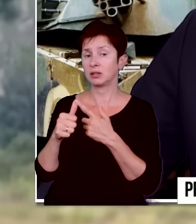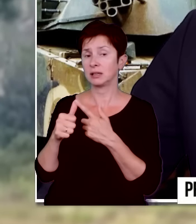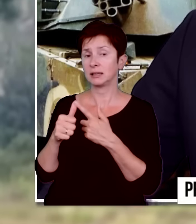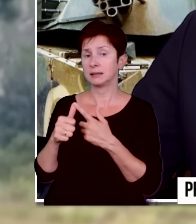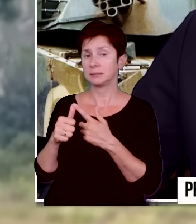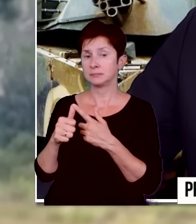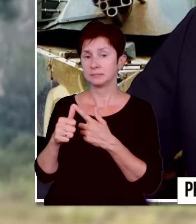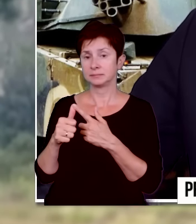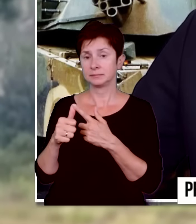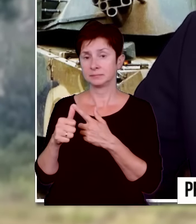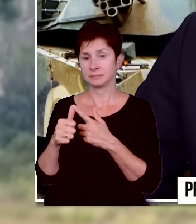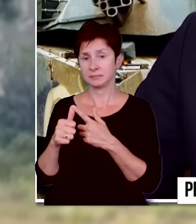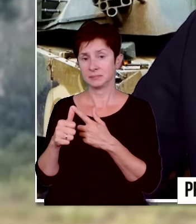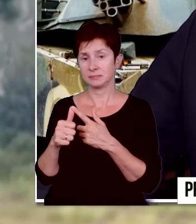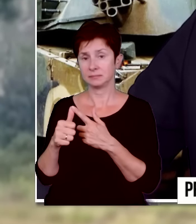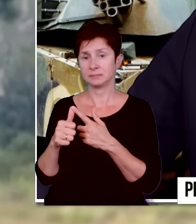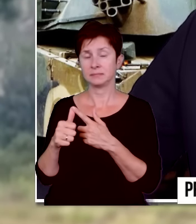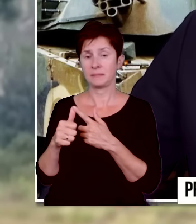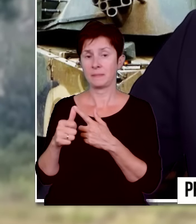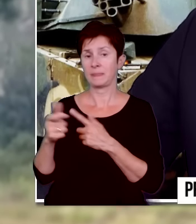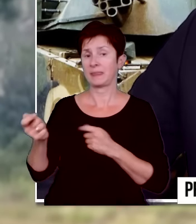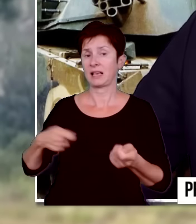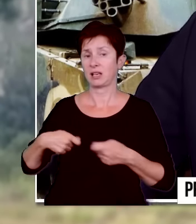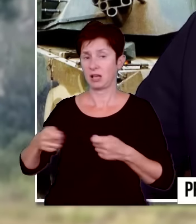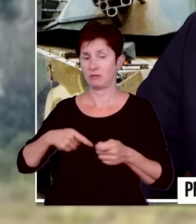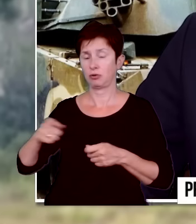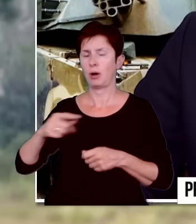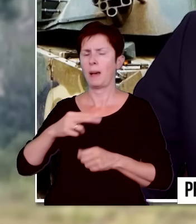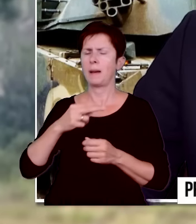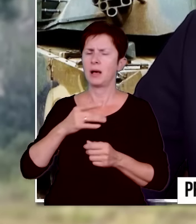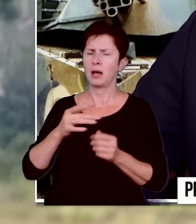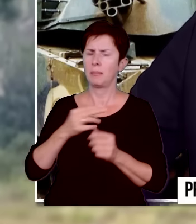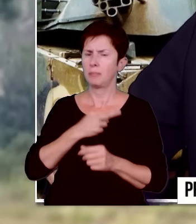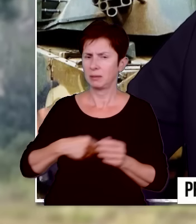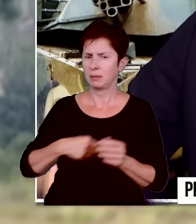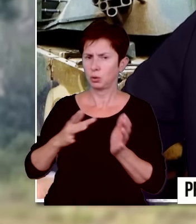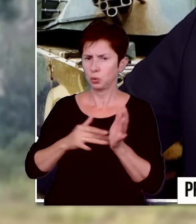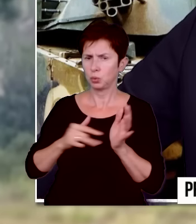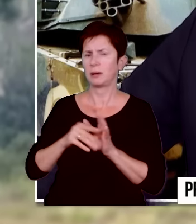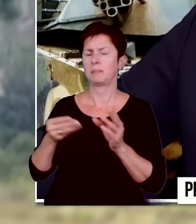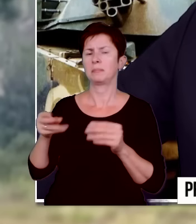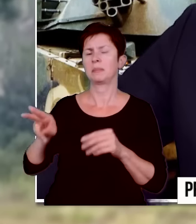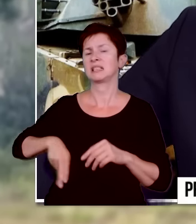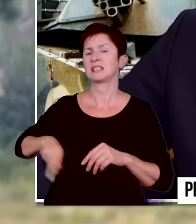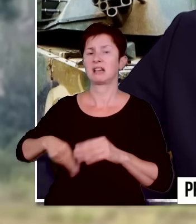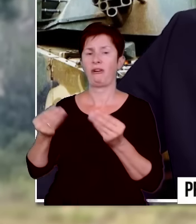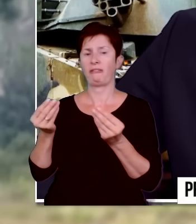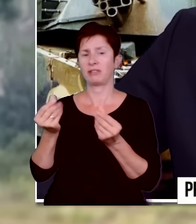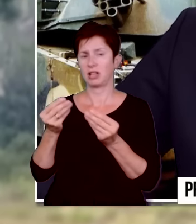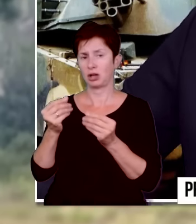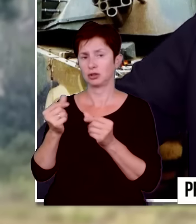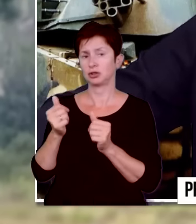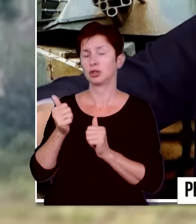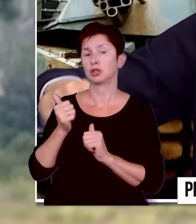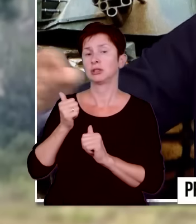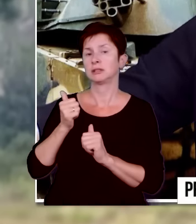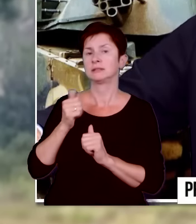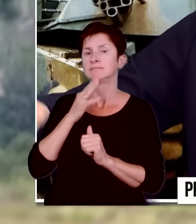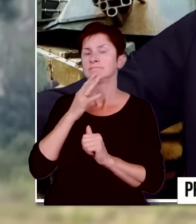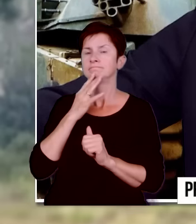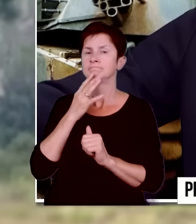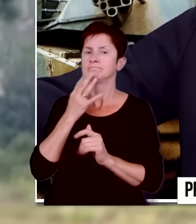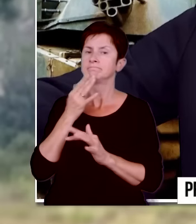pierwsze tym że kierownictwo rządu Czy premier Donald Tusk i Ministerstwo Finansów cały czas czych na Władysława Goa kamysza i uważam że